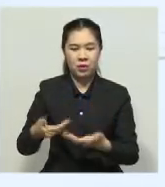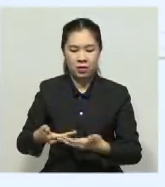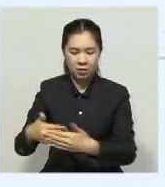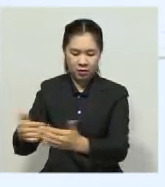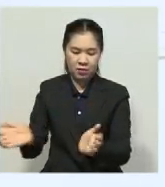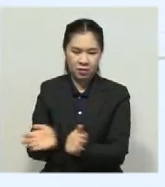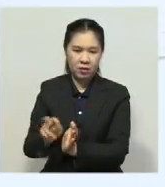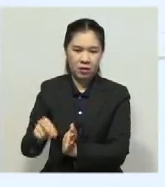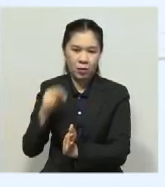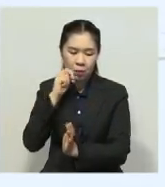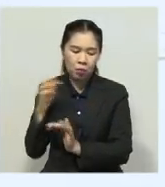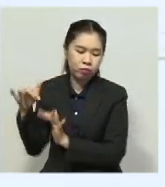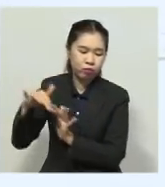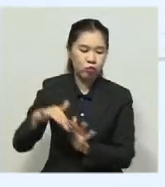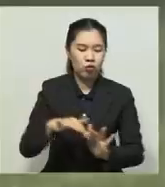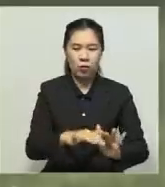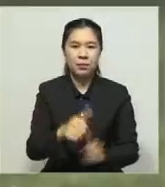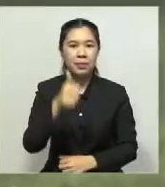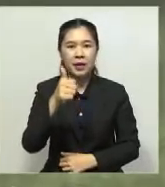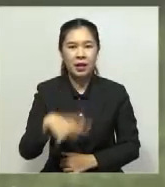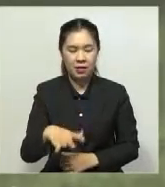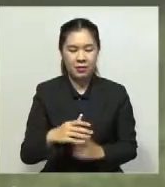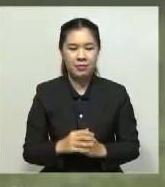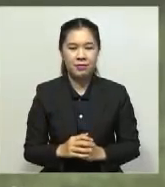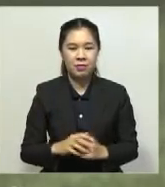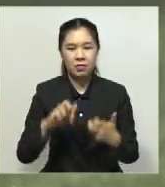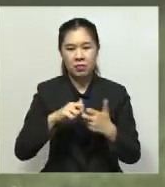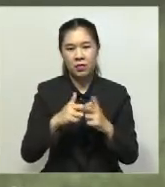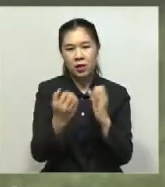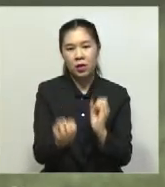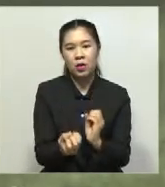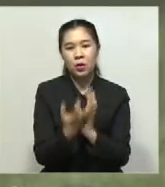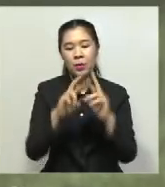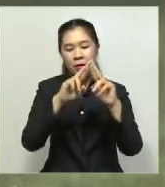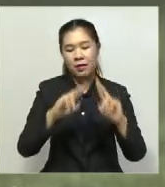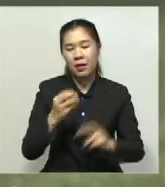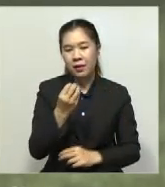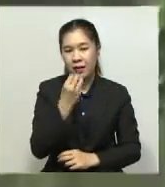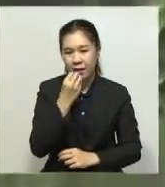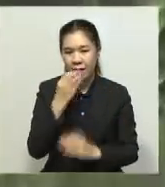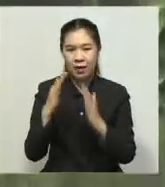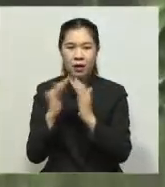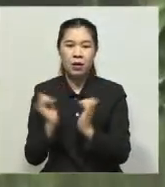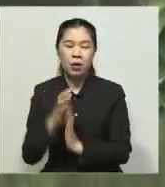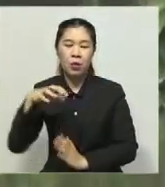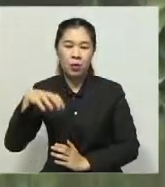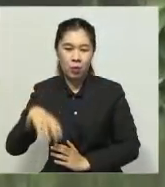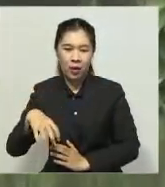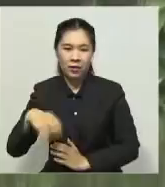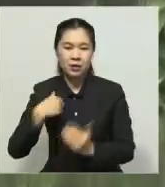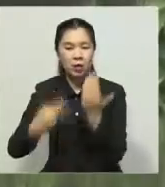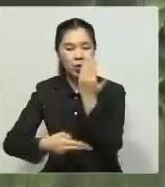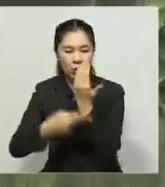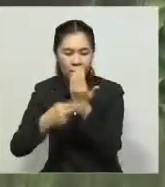ารถไหลออกสู่แม่น้ำโขงได้ค่ะส่งผลกระทบต่อวัดแล้วก็ร้านอาหารรวมถึงรีสอร์ทที่อยู่ใกล้ห้วยบางบา